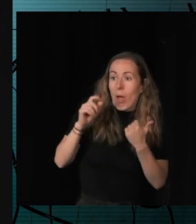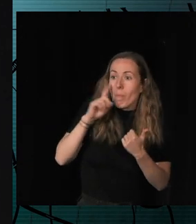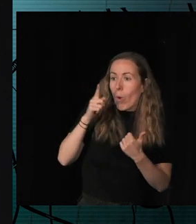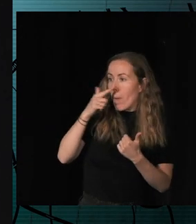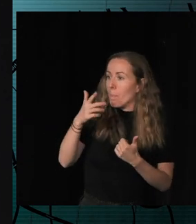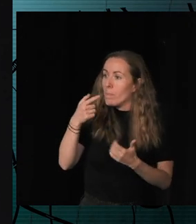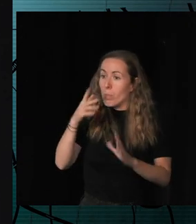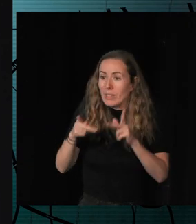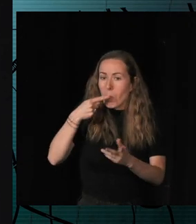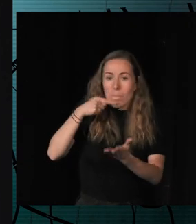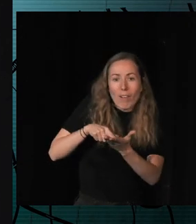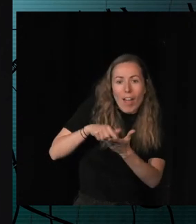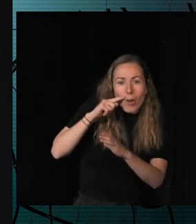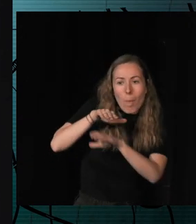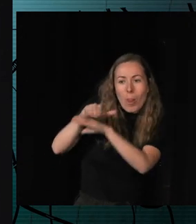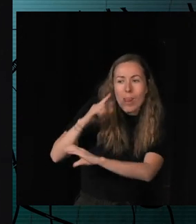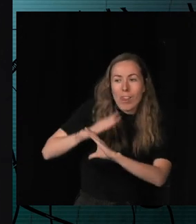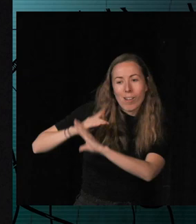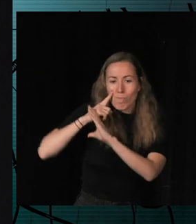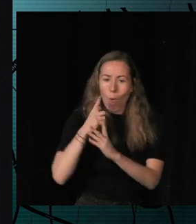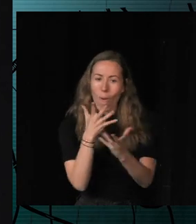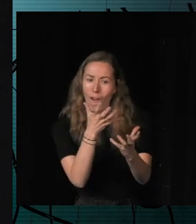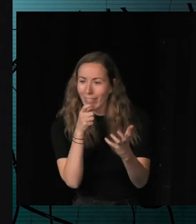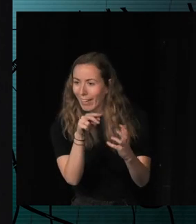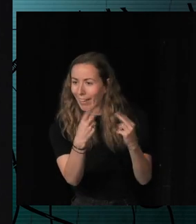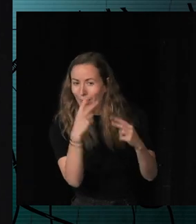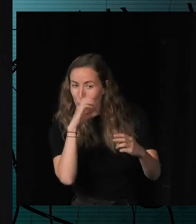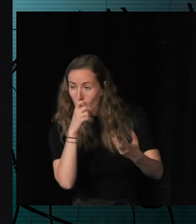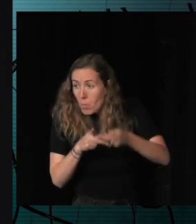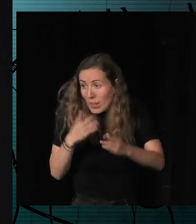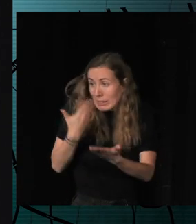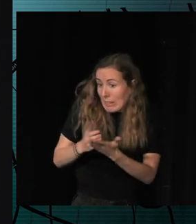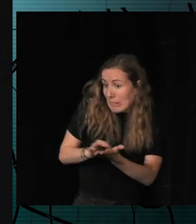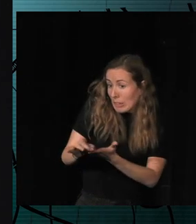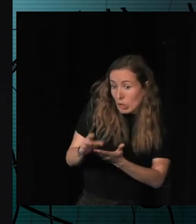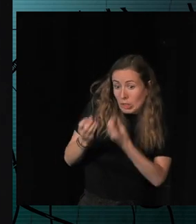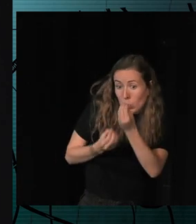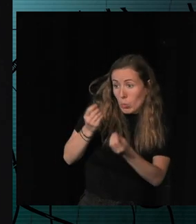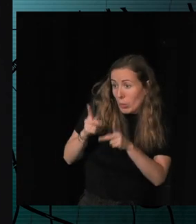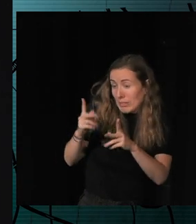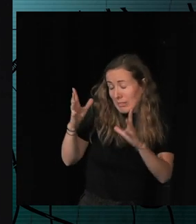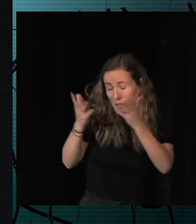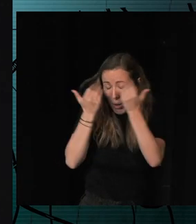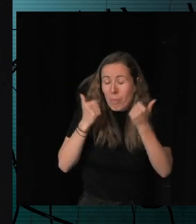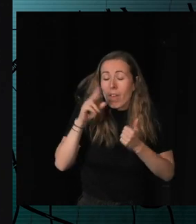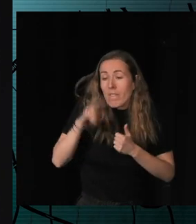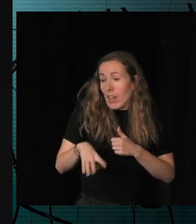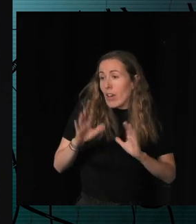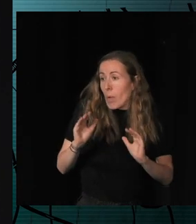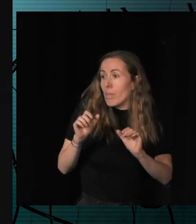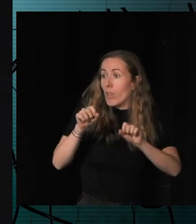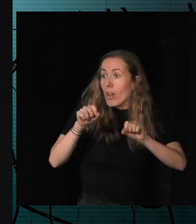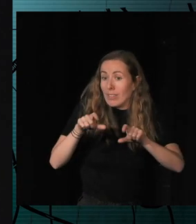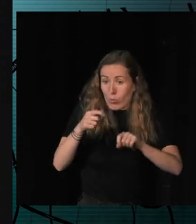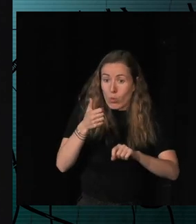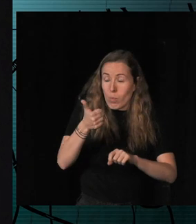et qu'on aura des infos très prochainement en tout cas voilà je suis curieux de voir comment il va traiter ça sachant que lui-même il a dit en interview qui sait que le cinéma